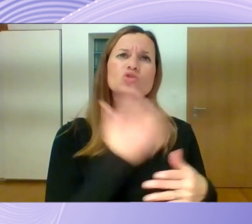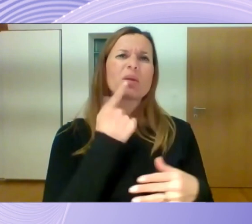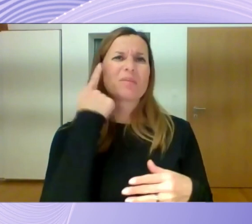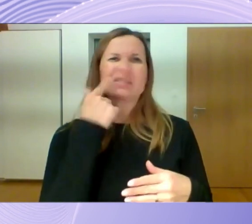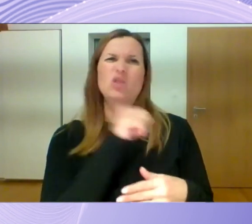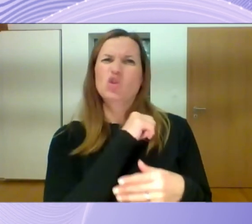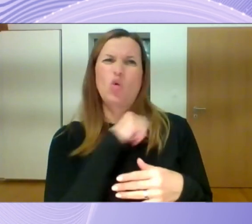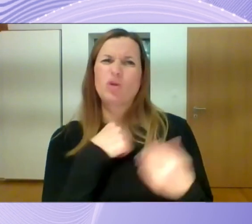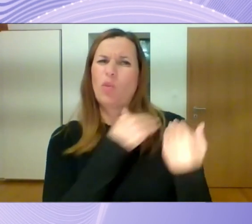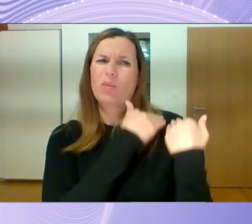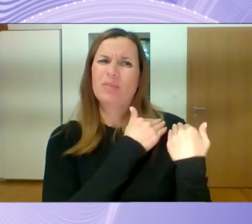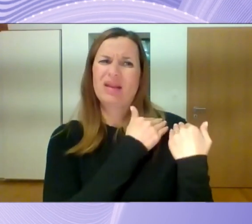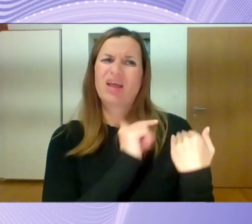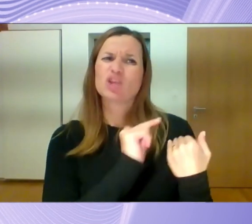drugih.